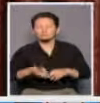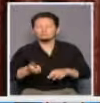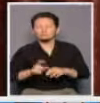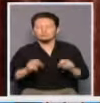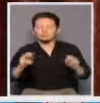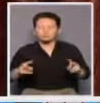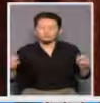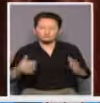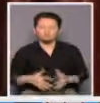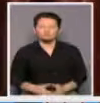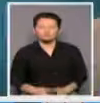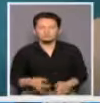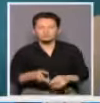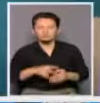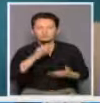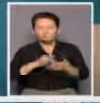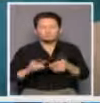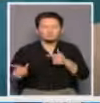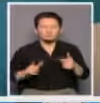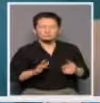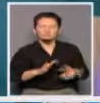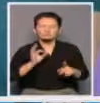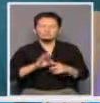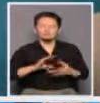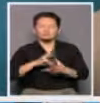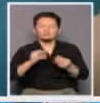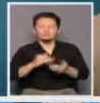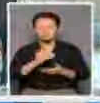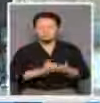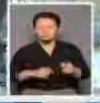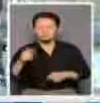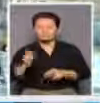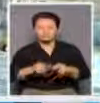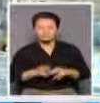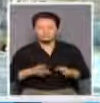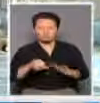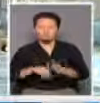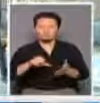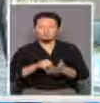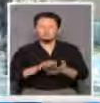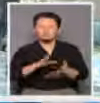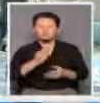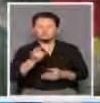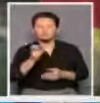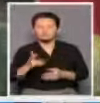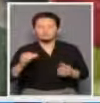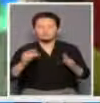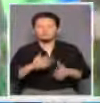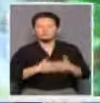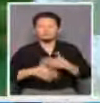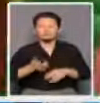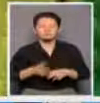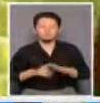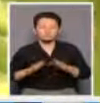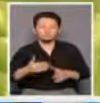им настоящий праздник. В ответ они подготовили для них целую концертную программу. Директор детской деревни семейного типа Шанырак поблагодарила от имени детей